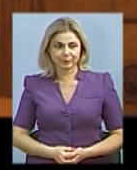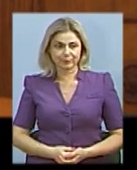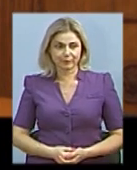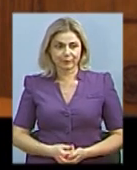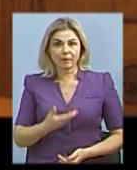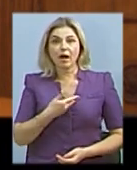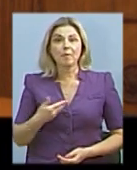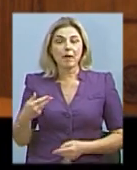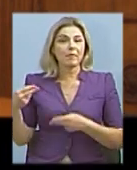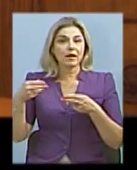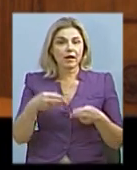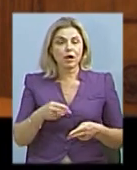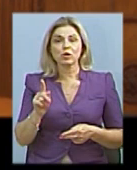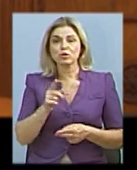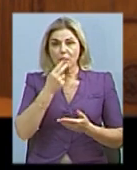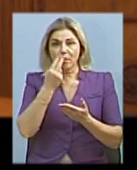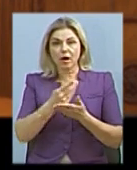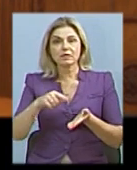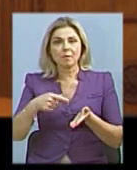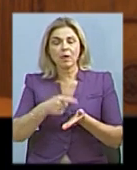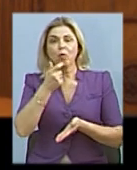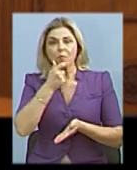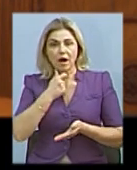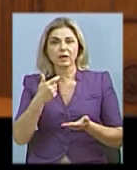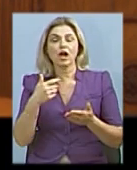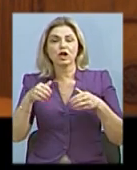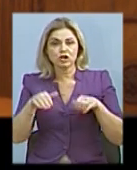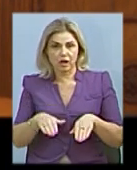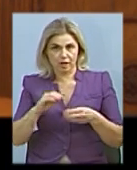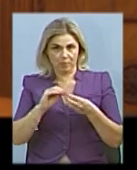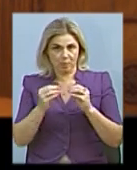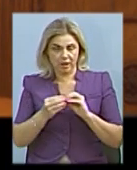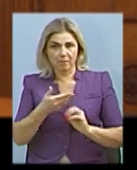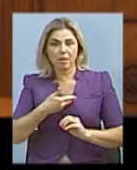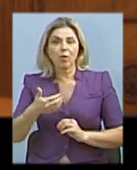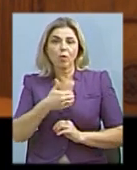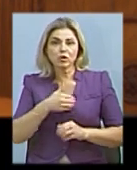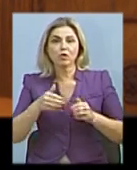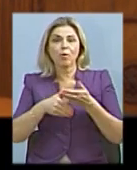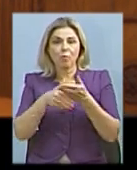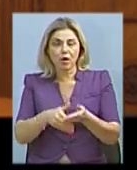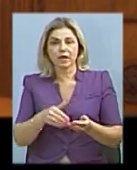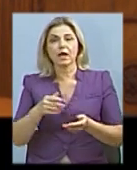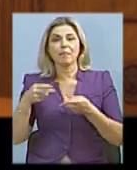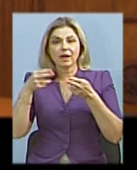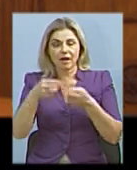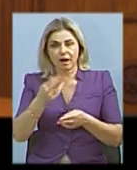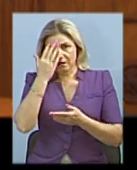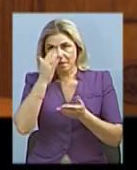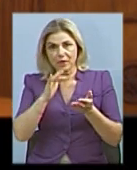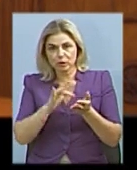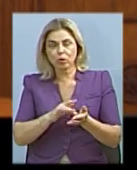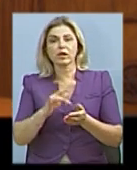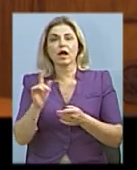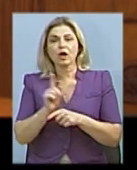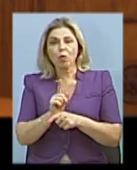Ми приїхали для того, щоб показати місту гуманне вирішення проблеми. Ми хочемо допомогти. Ми приїхали з метою допомогти в регуляції